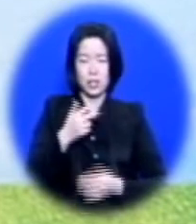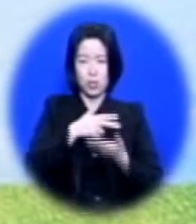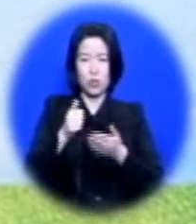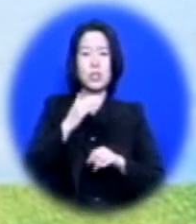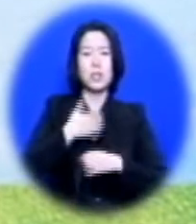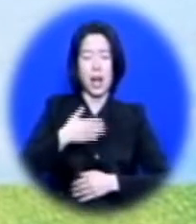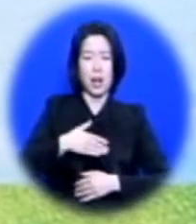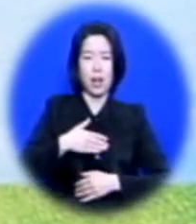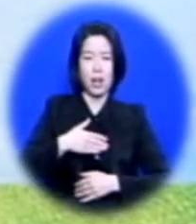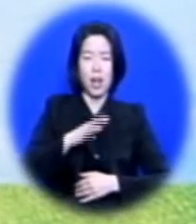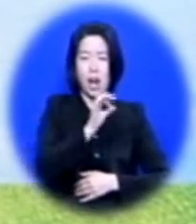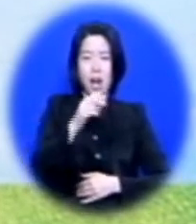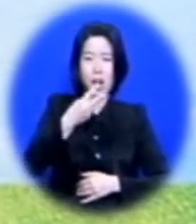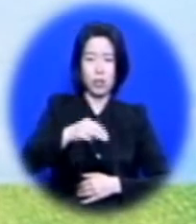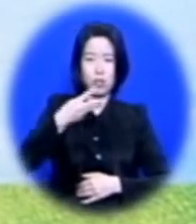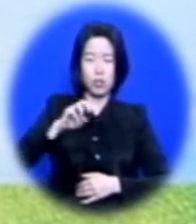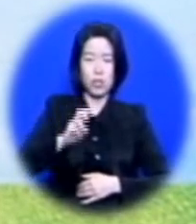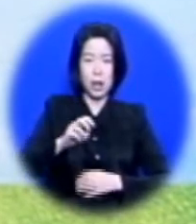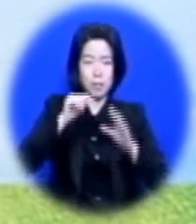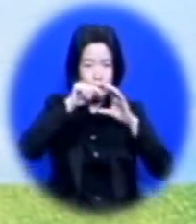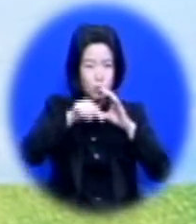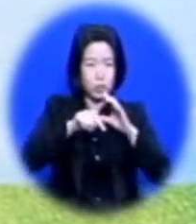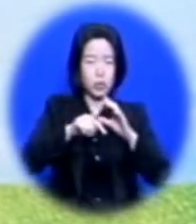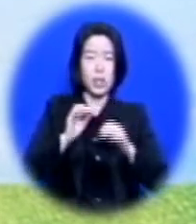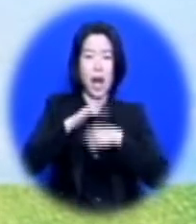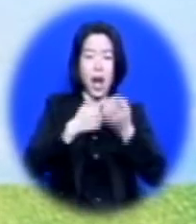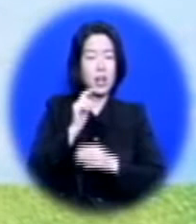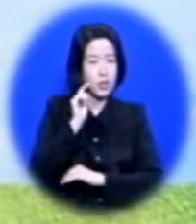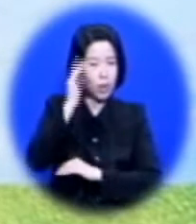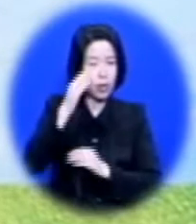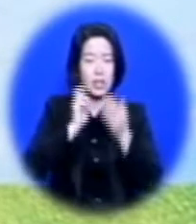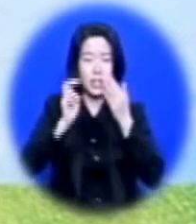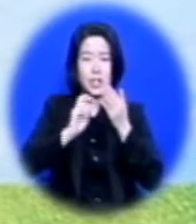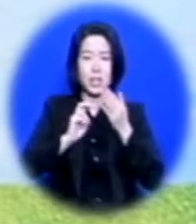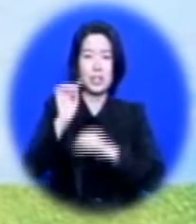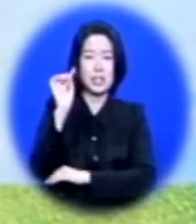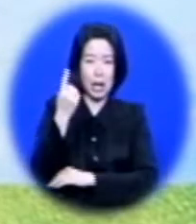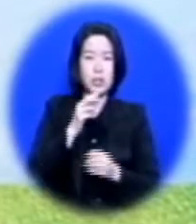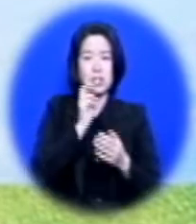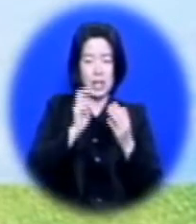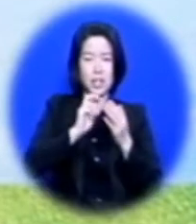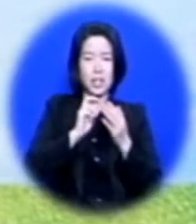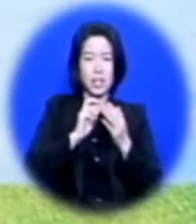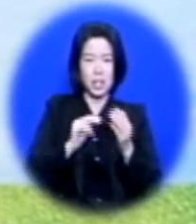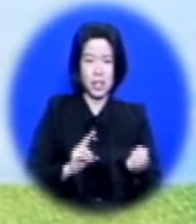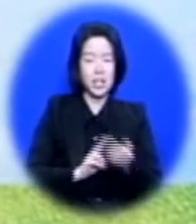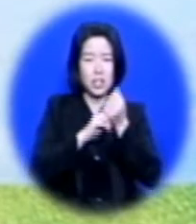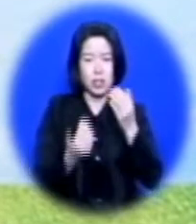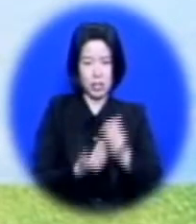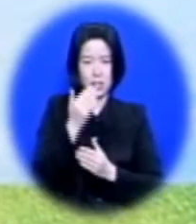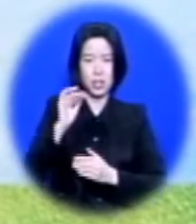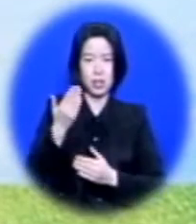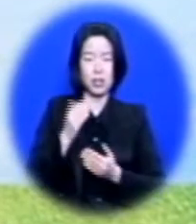가 아돌 안골 속에서 드려진 하나님의 영광을 찬양하는 이 다윗의 찬양이 기적을 일으키는